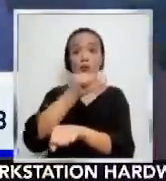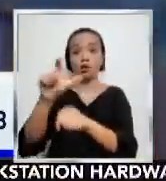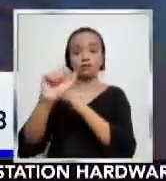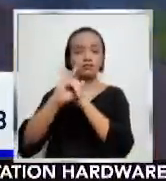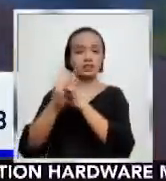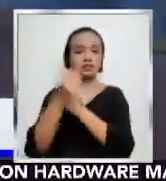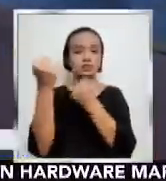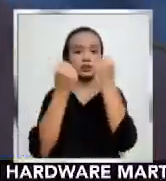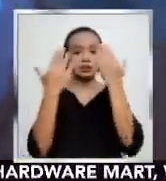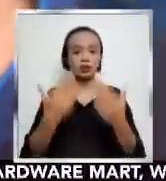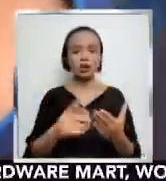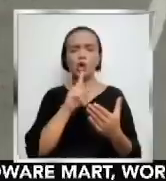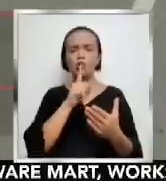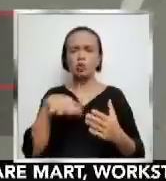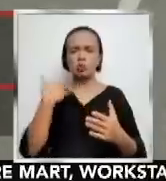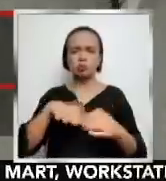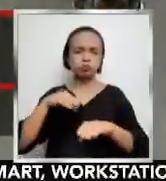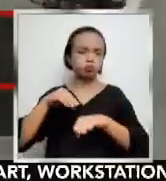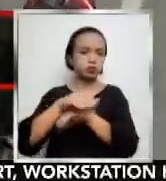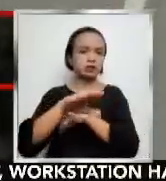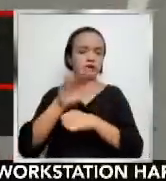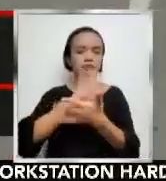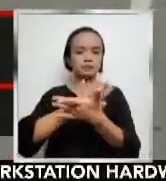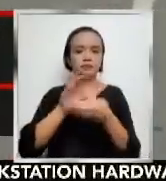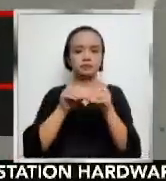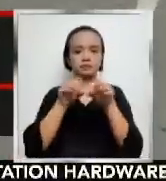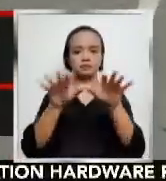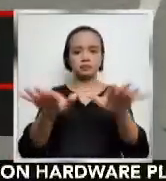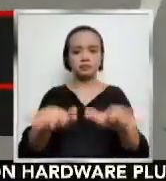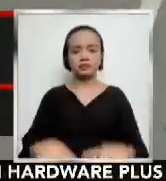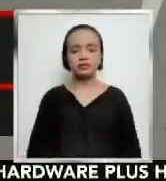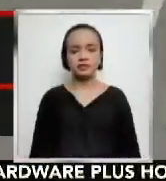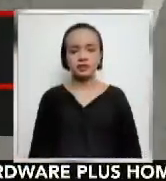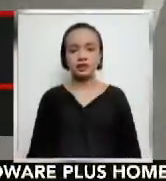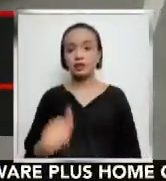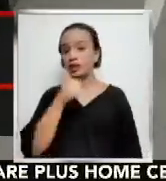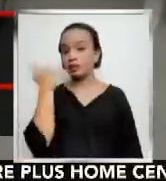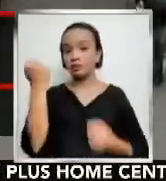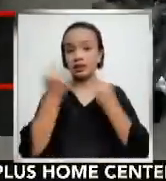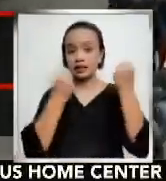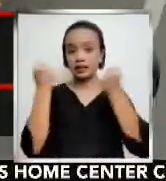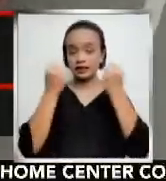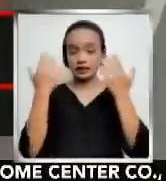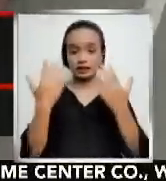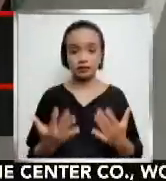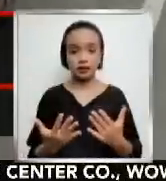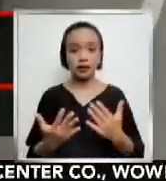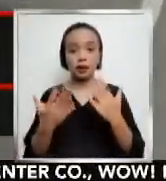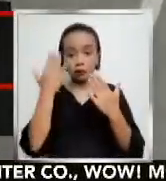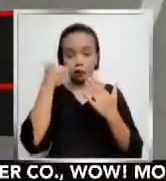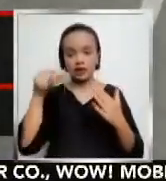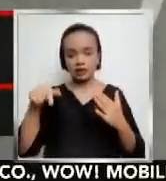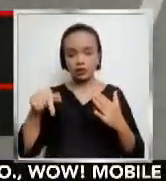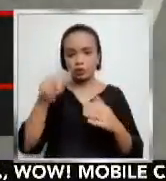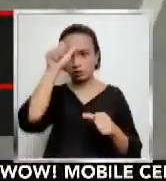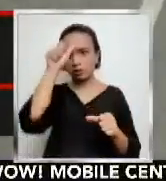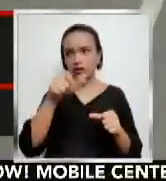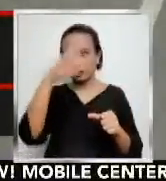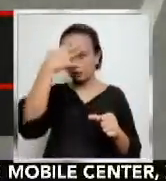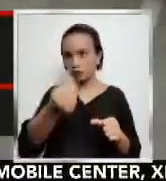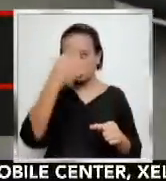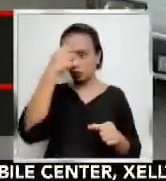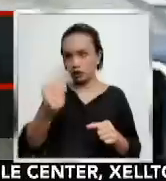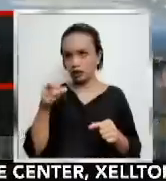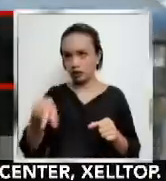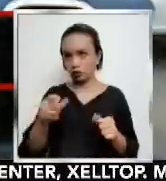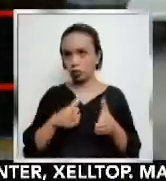lubhang naapektuhan ng pandemya. Magbabalik ang ibang mga driver natin sa pagkat ito yung kabisado nilang ruta at dito